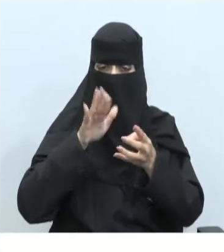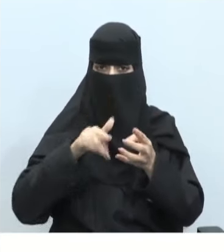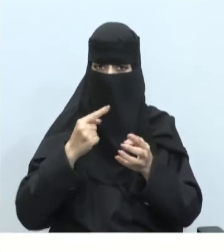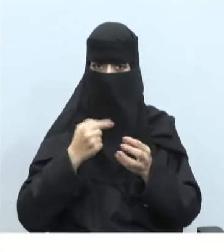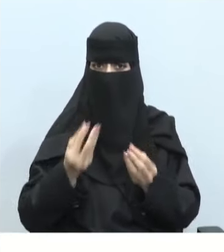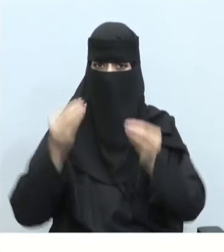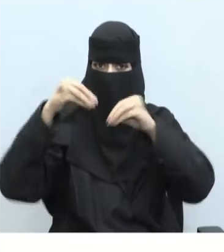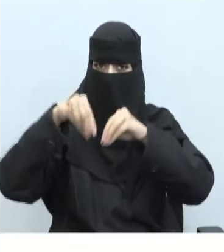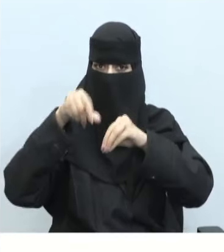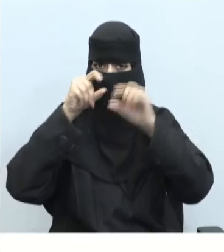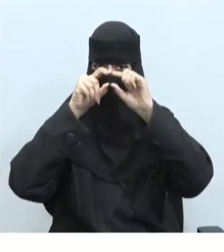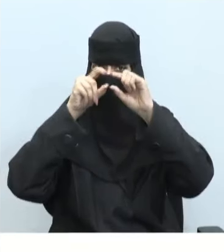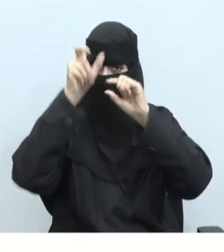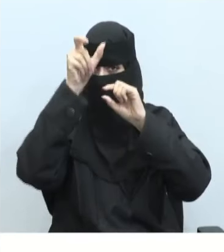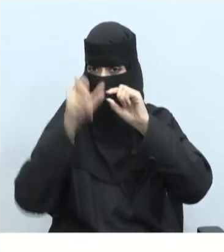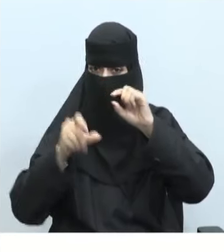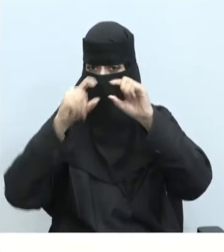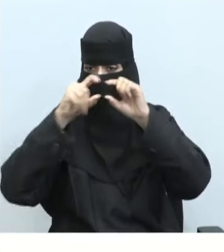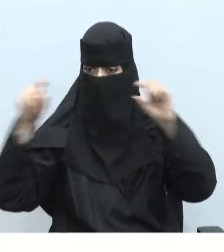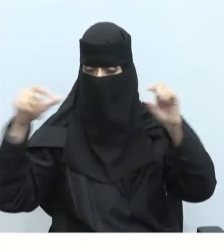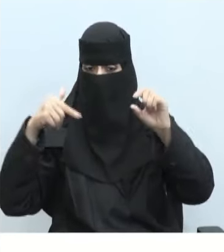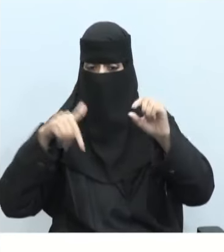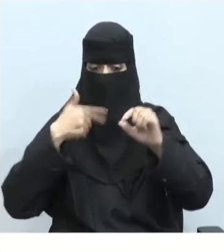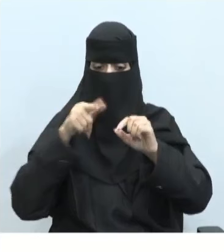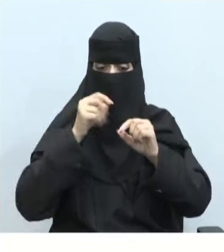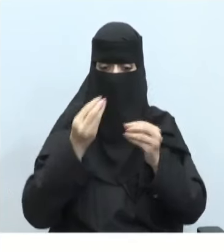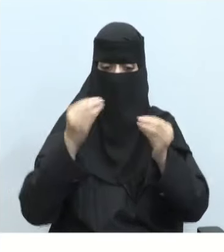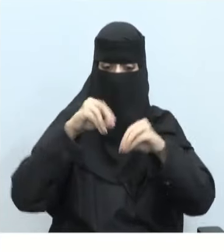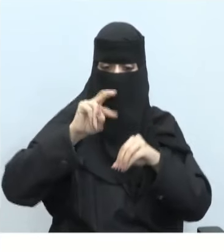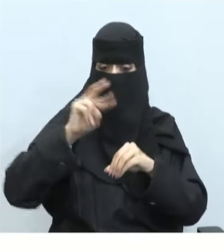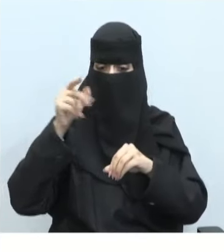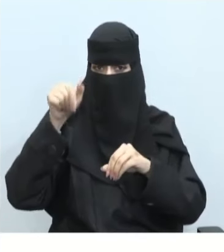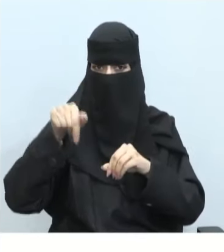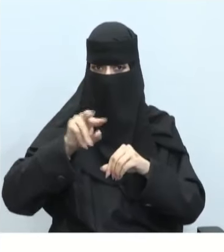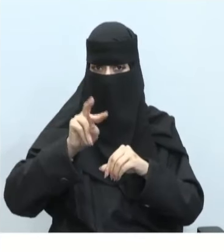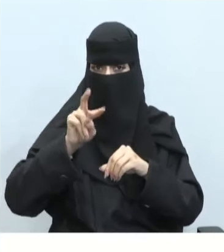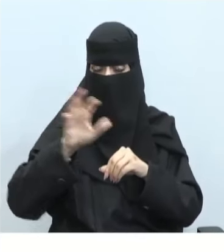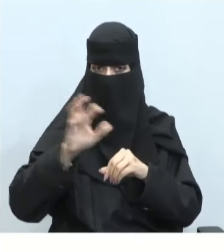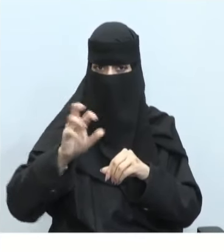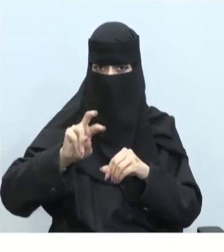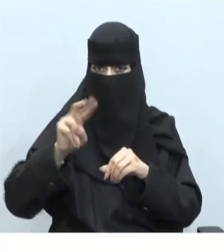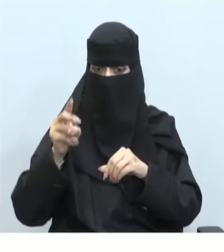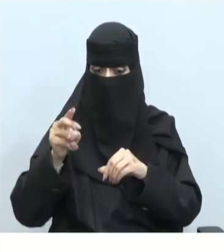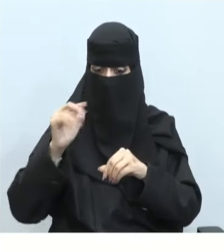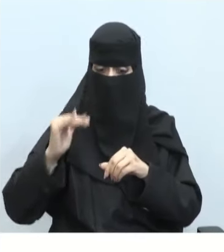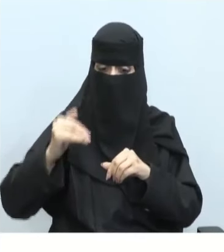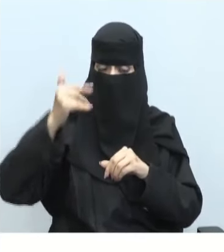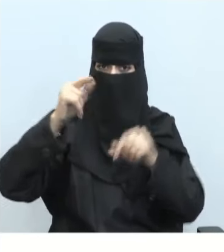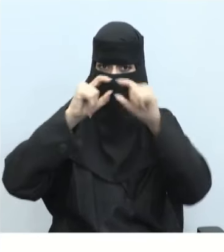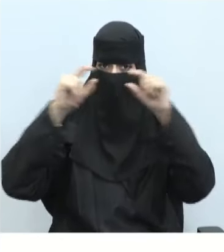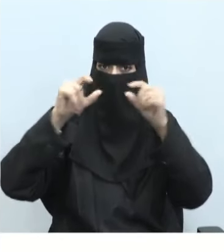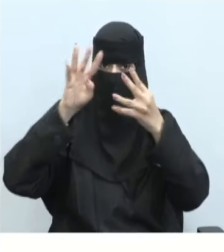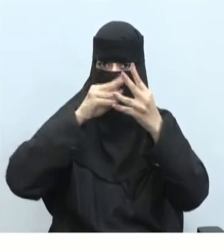اضافه العمود او الصف حوله مثلا ننقر هنا بالزر الايمن ثم تظهر